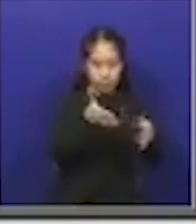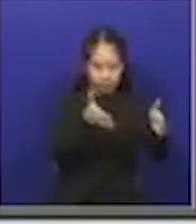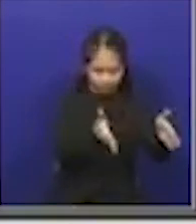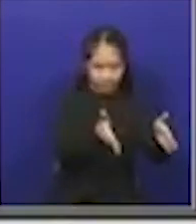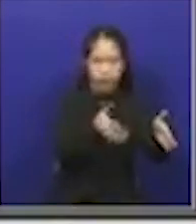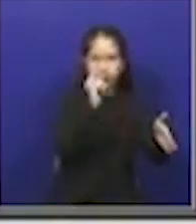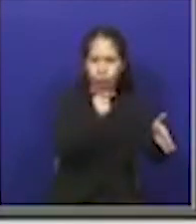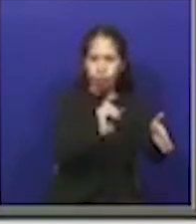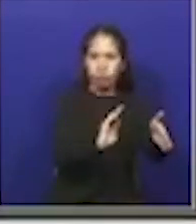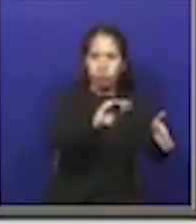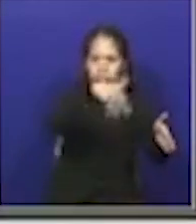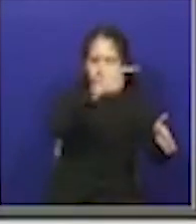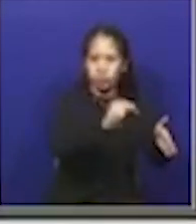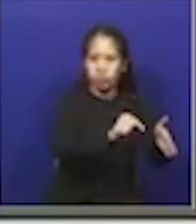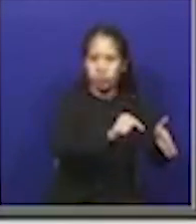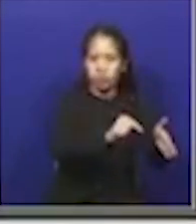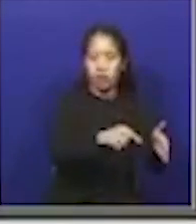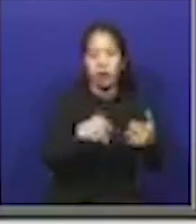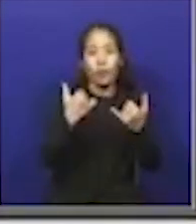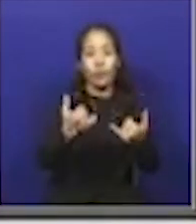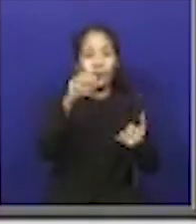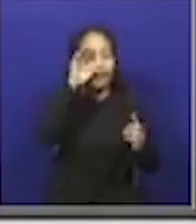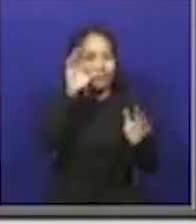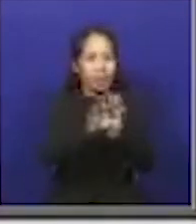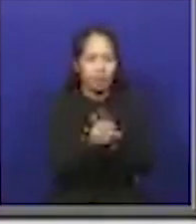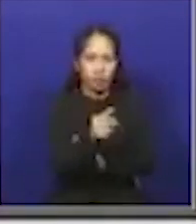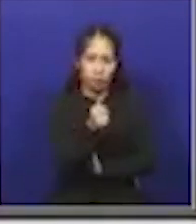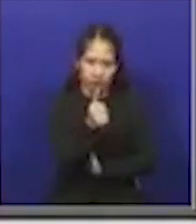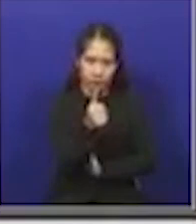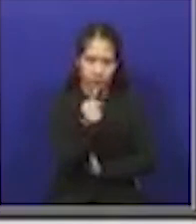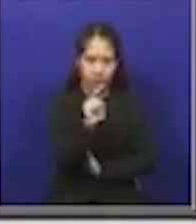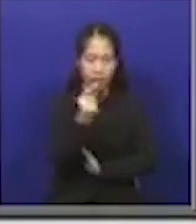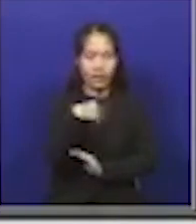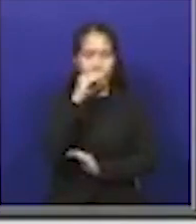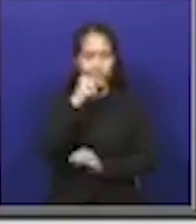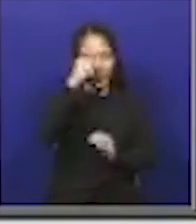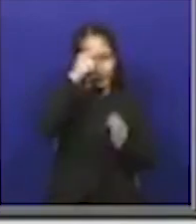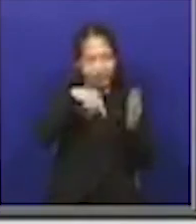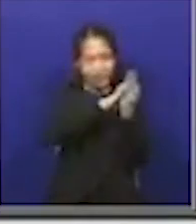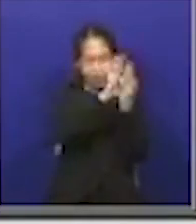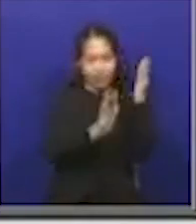ล่ะวันนี้ภาพเราดีนะฮะเขาบอกประเทศไทยดูแล